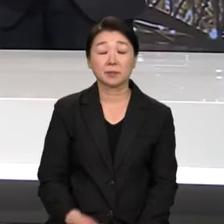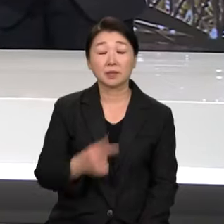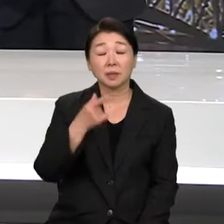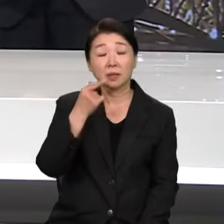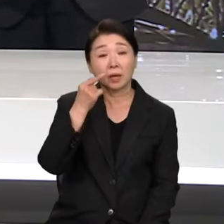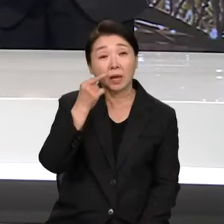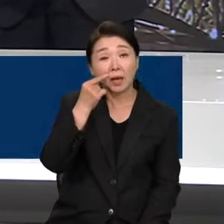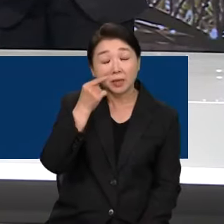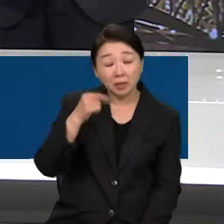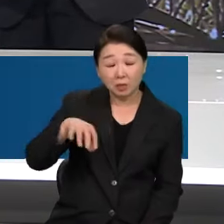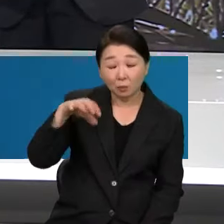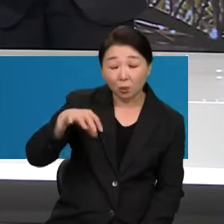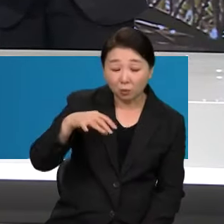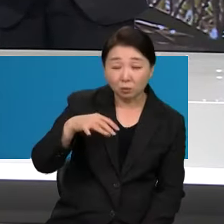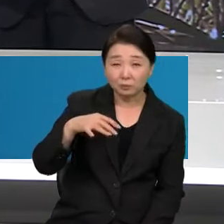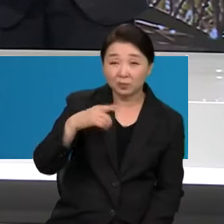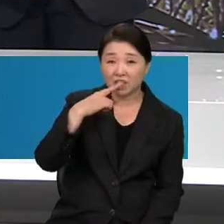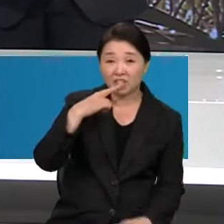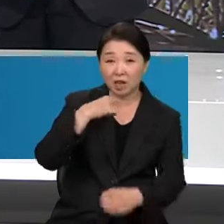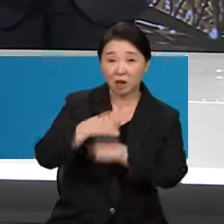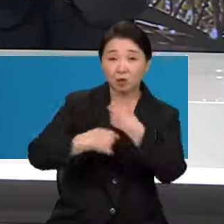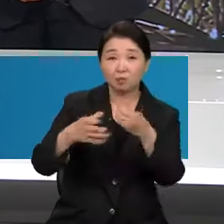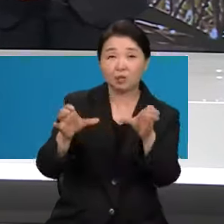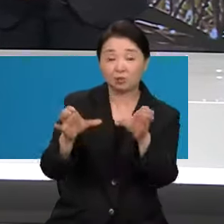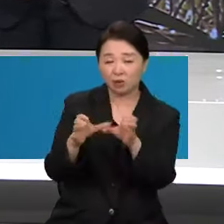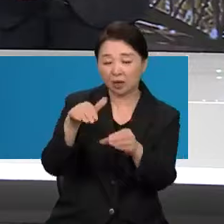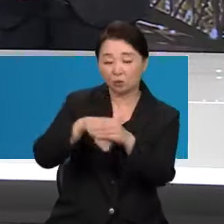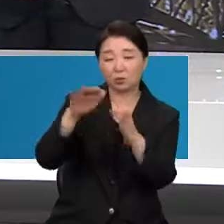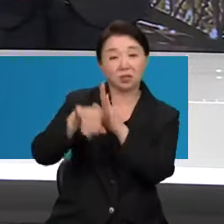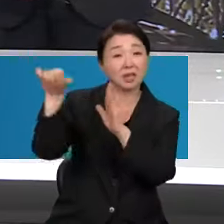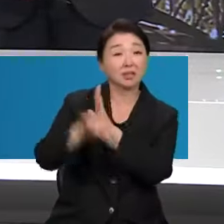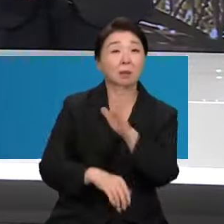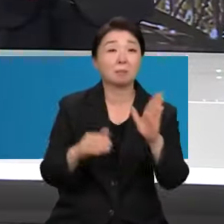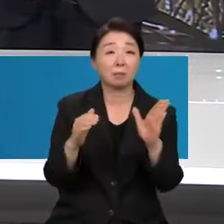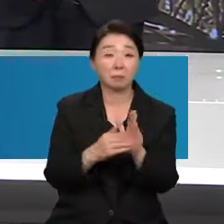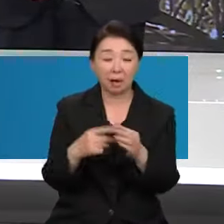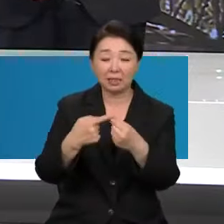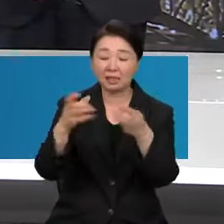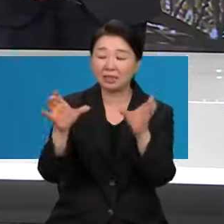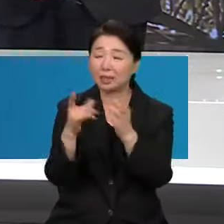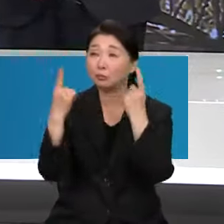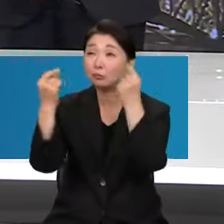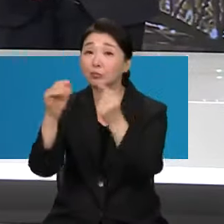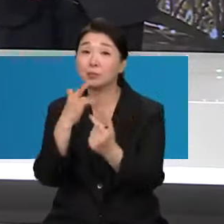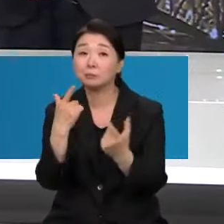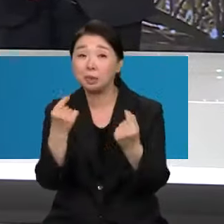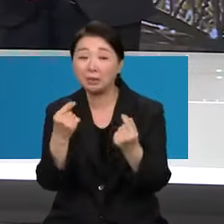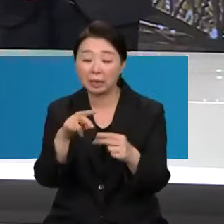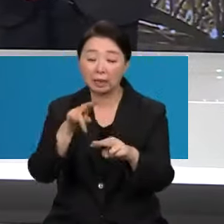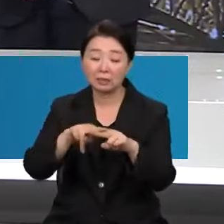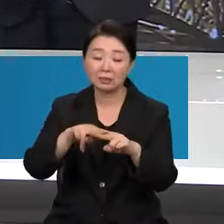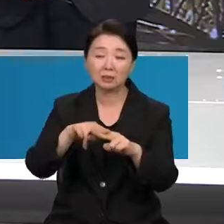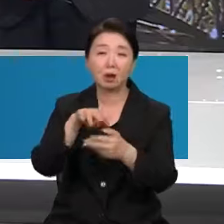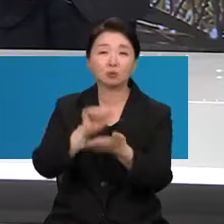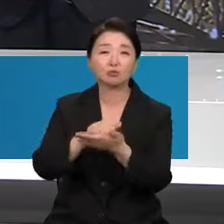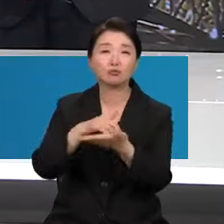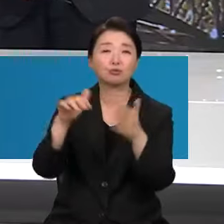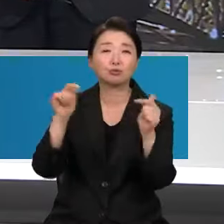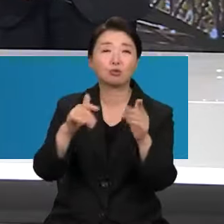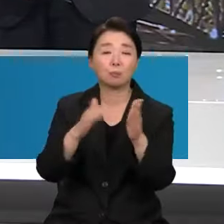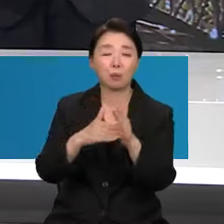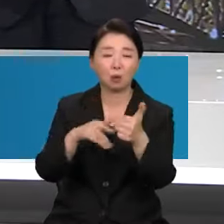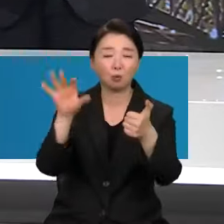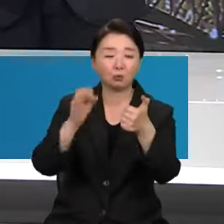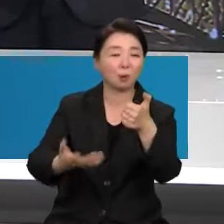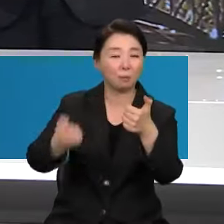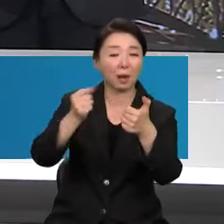일본에선 집권 여당 자민당이 총선에서 대패했습니다. 제1당은 유지했지만 의석수가 크게 줄면서 과반 확보에